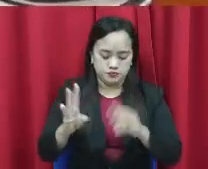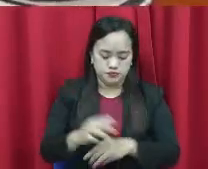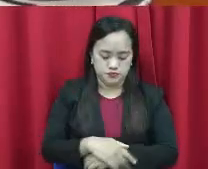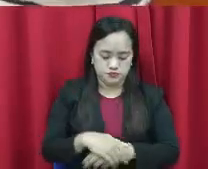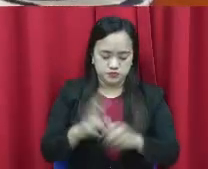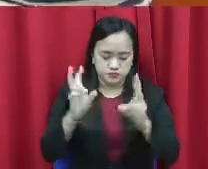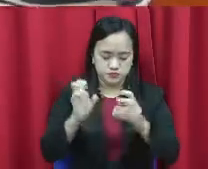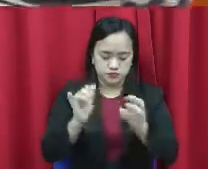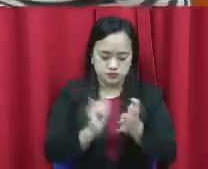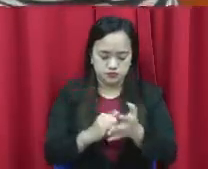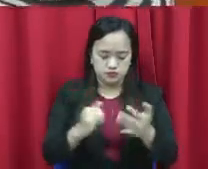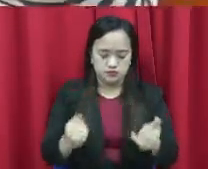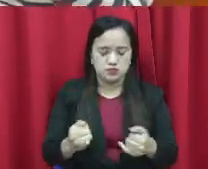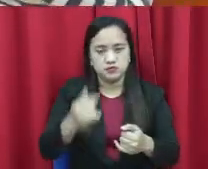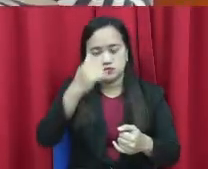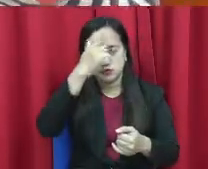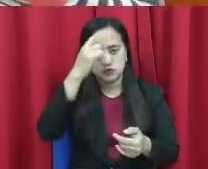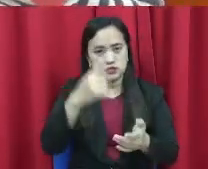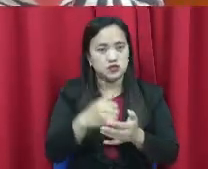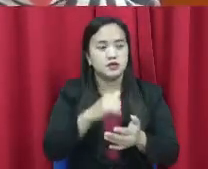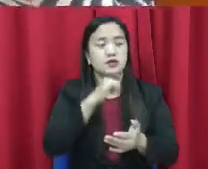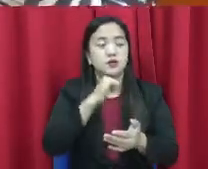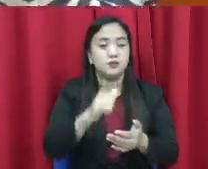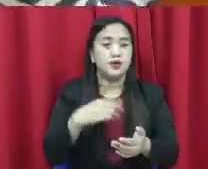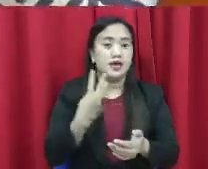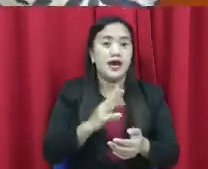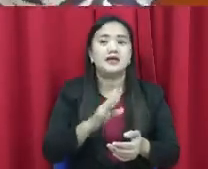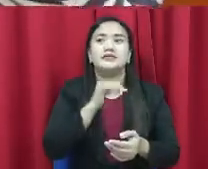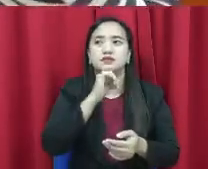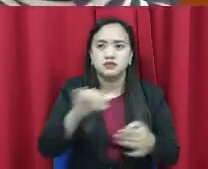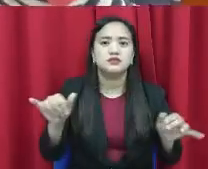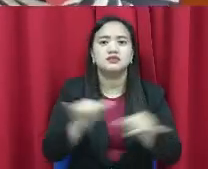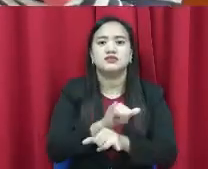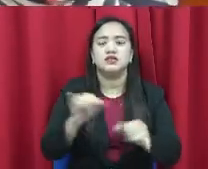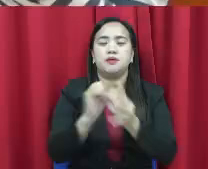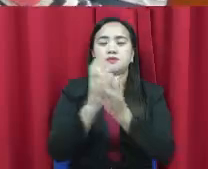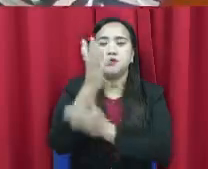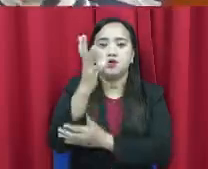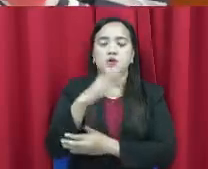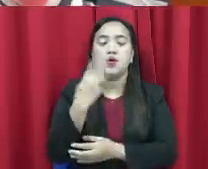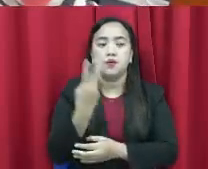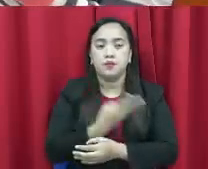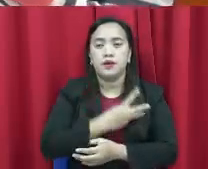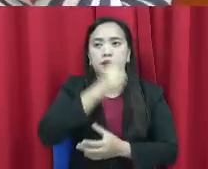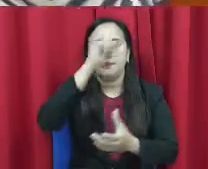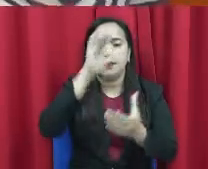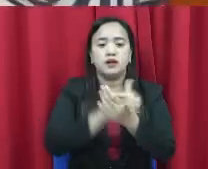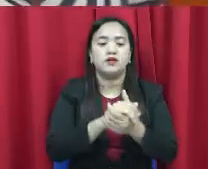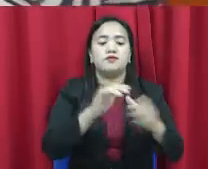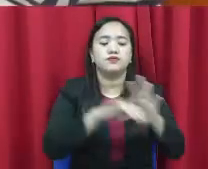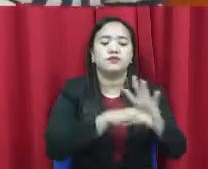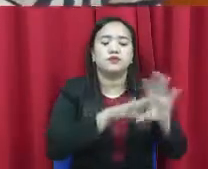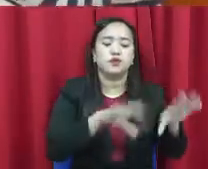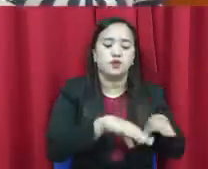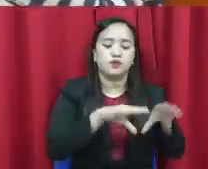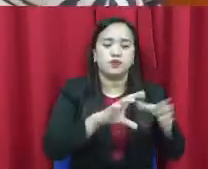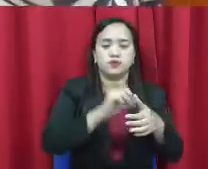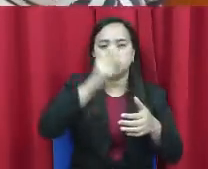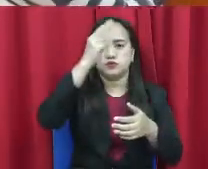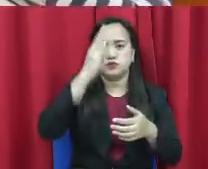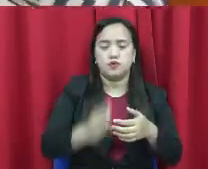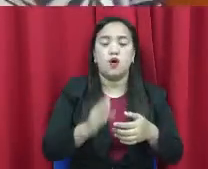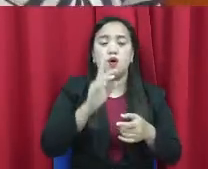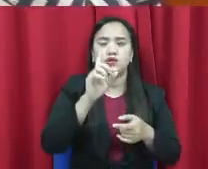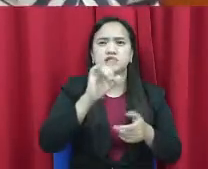ah Hindi kasi pareho ang growth nating lahat too we we believe in the works of God na One Step At A Time